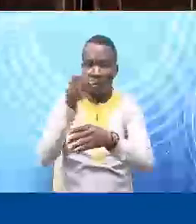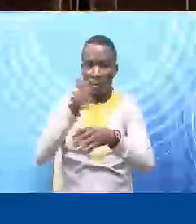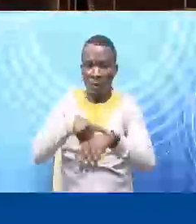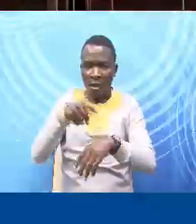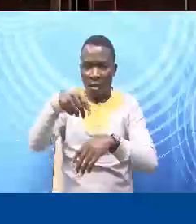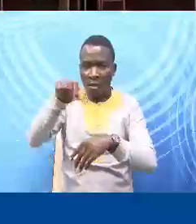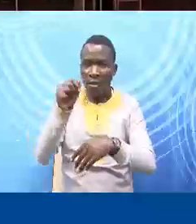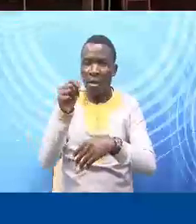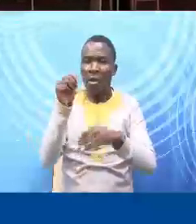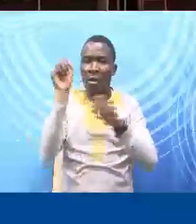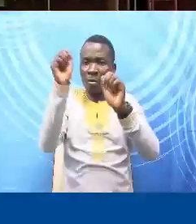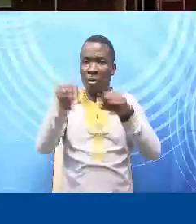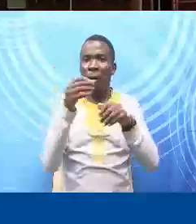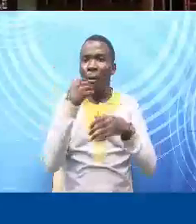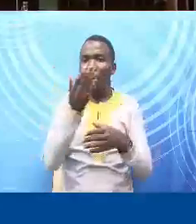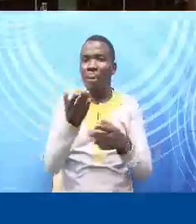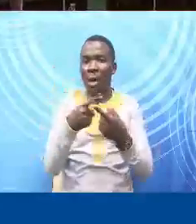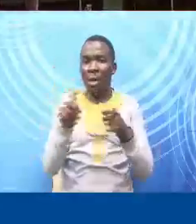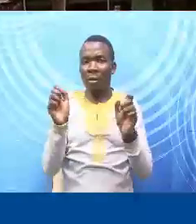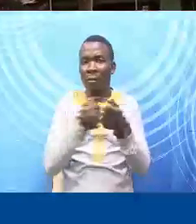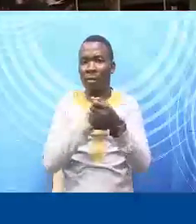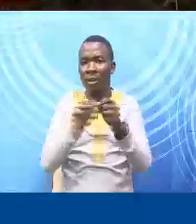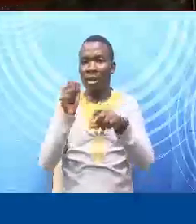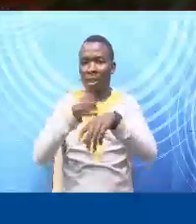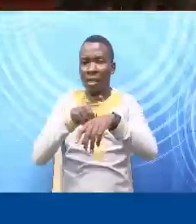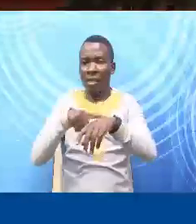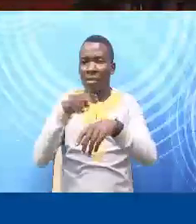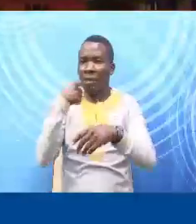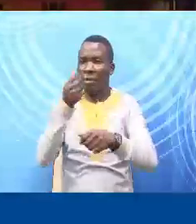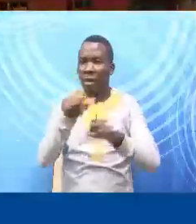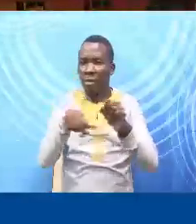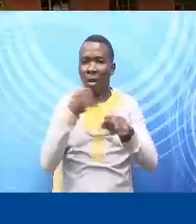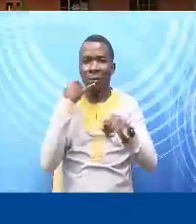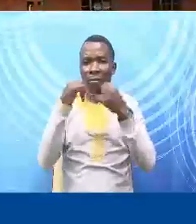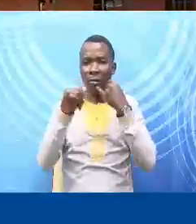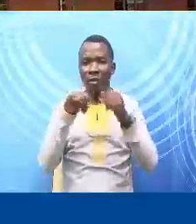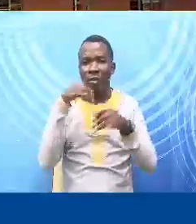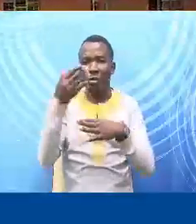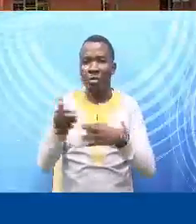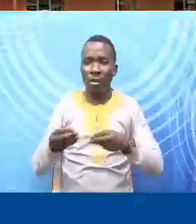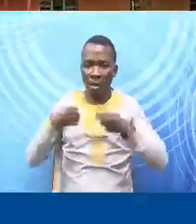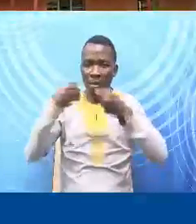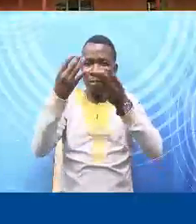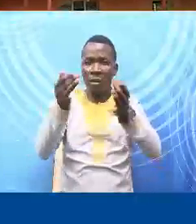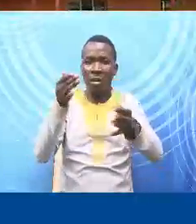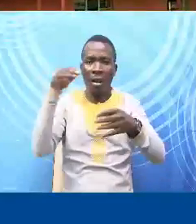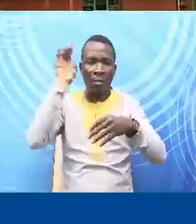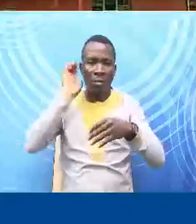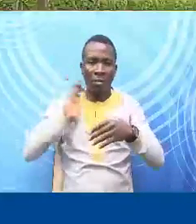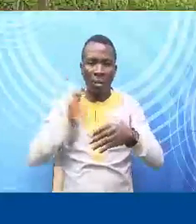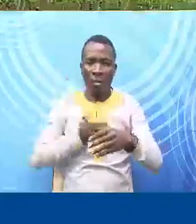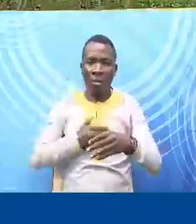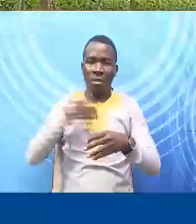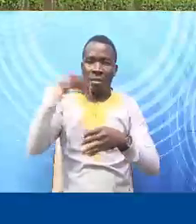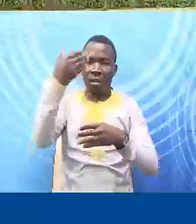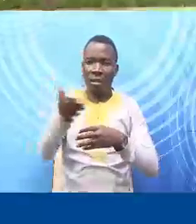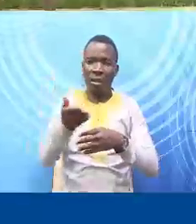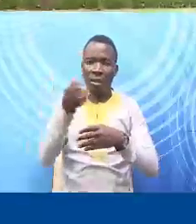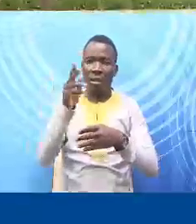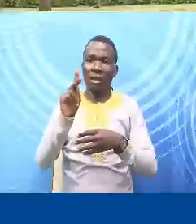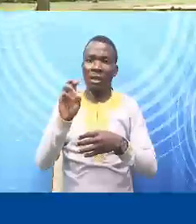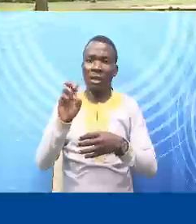ariko n'ibyadukundiye ubwo bazagira icyo bavuga kuri aya makuru tukaba tuzabibagezaho mu makuru yacu ataha ibarushimwe biwe